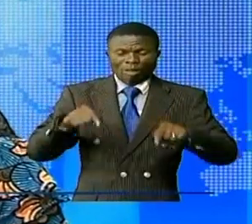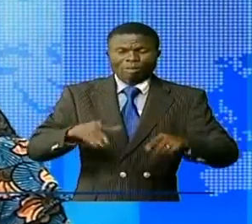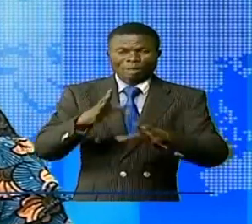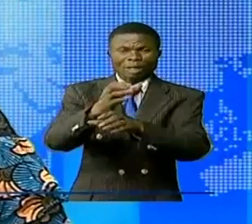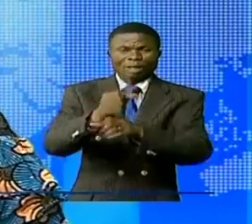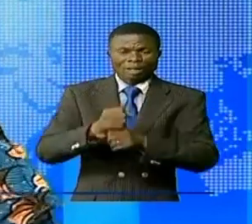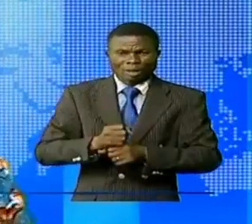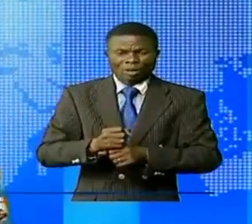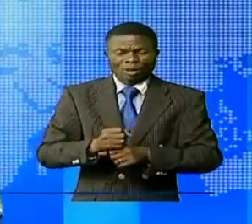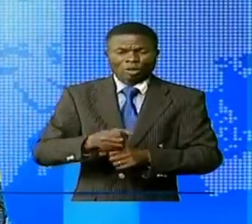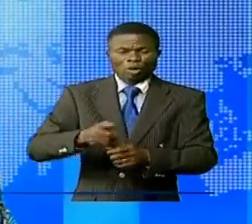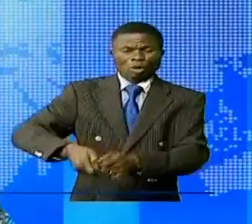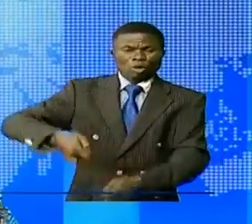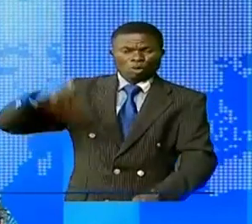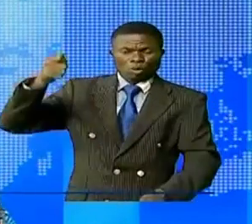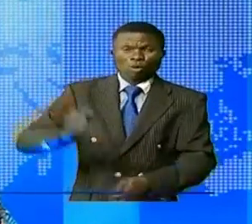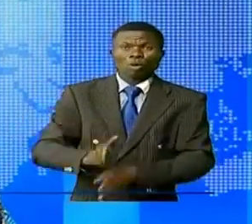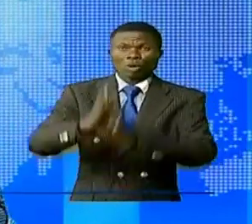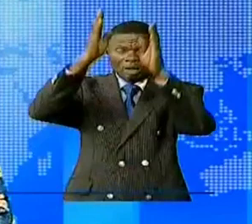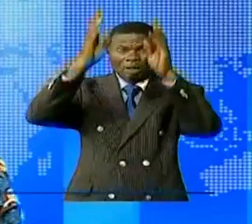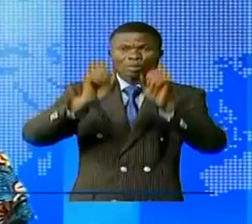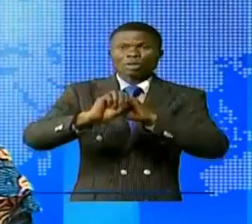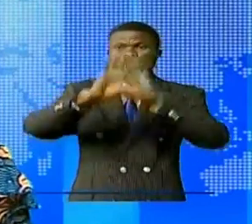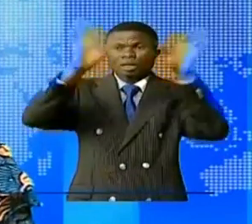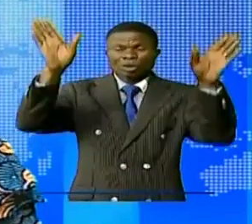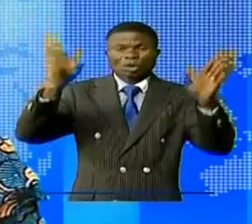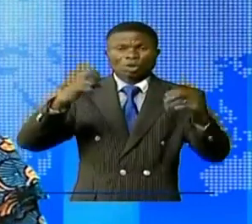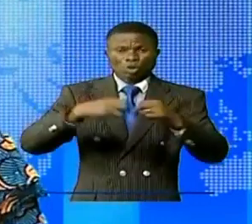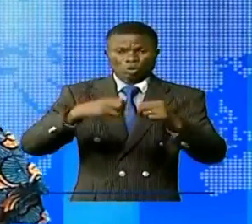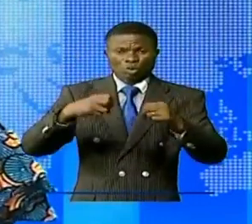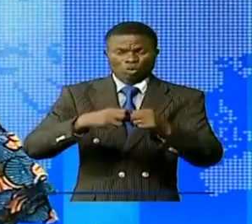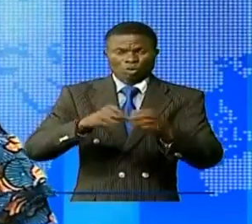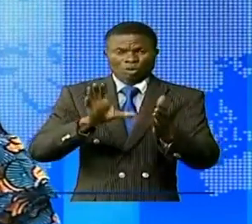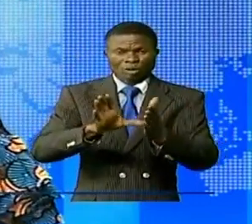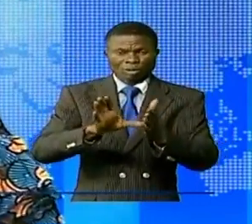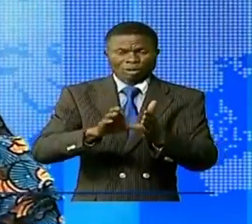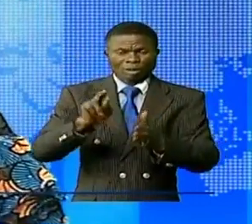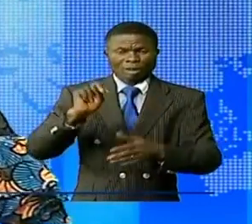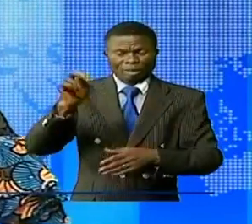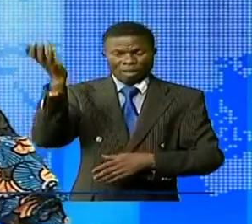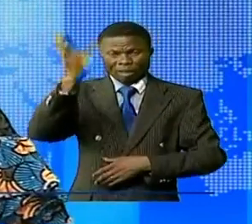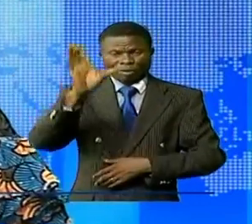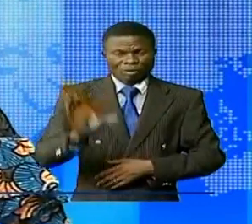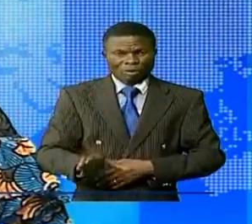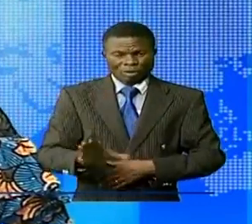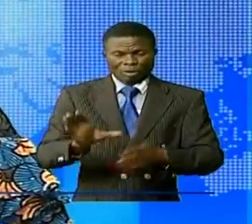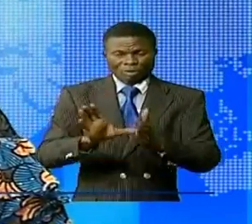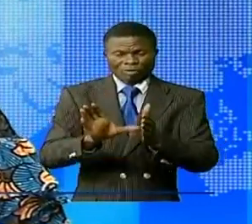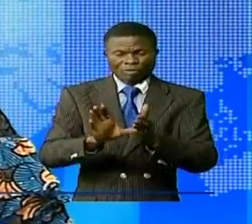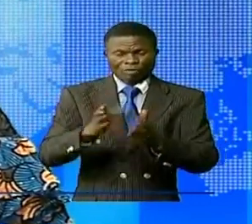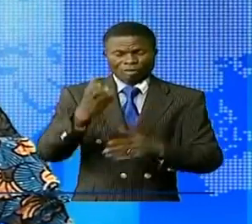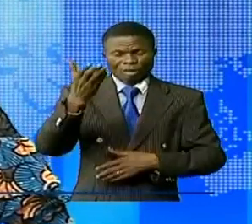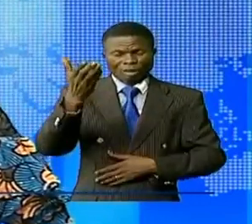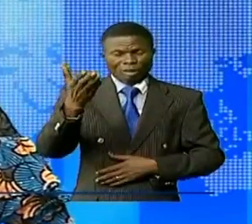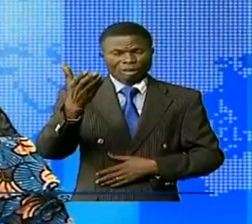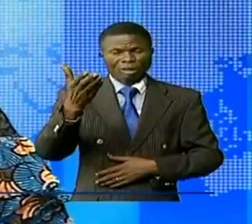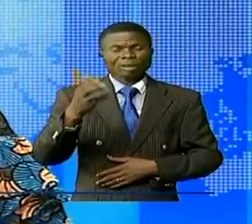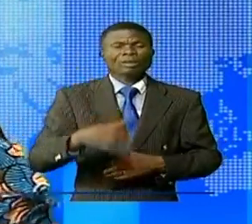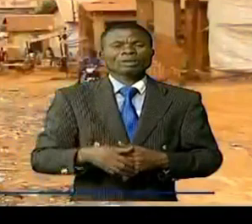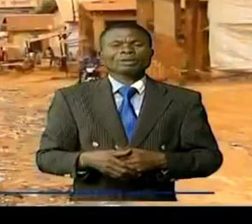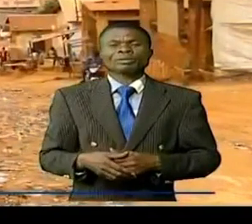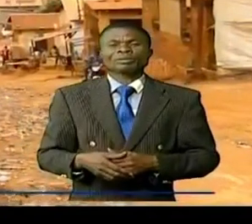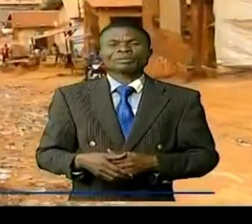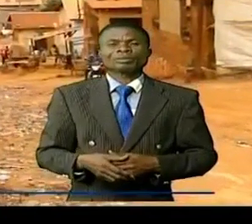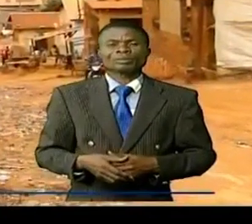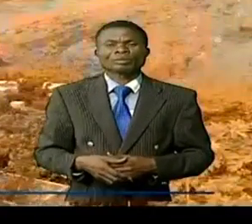de l'installation des poteaux d'éclairage public. C'est un reportage de la RTNC Congo central rendu par Piro Mbuyo Saïdi.